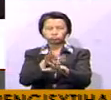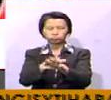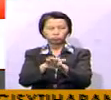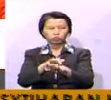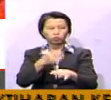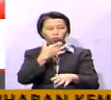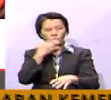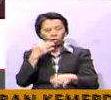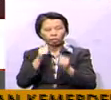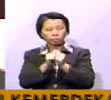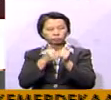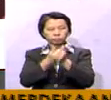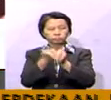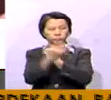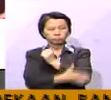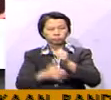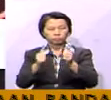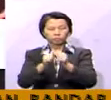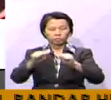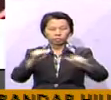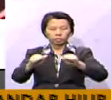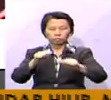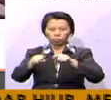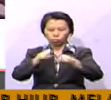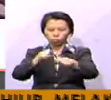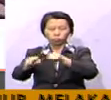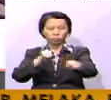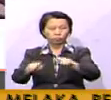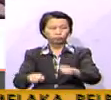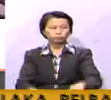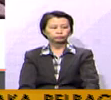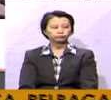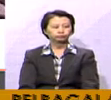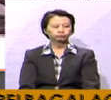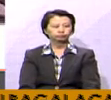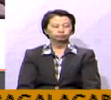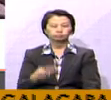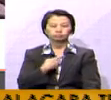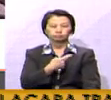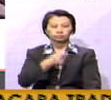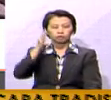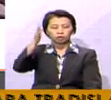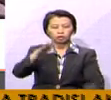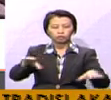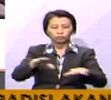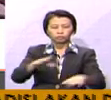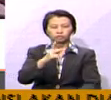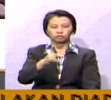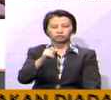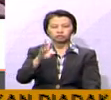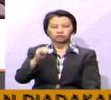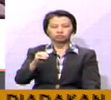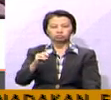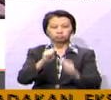jeraya wara merentasi negara dan juga aktiviti perlumbaan. Kita akan buat satu KTM Orange Day,